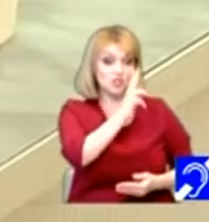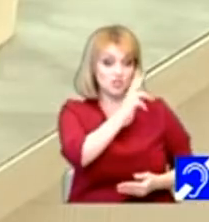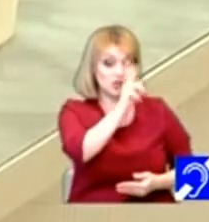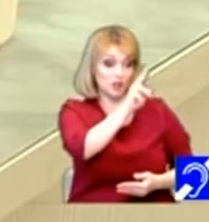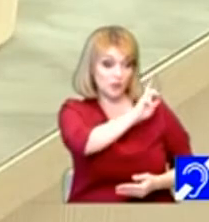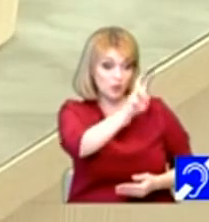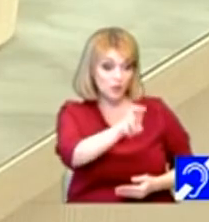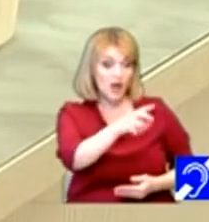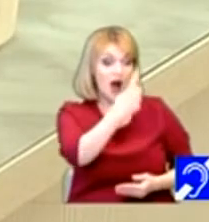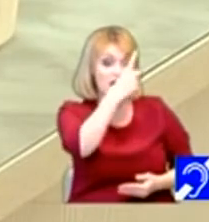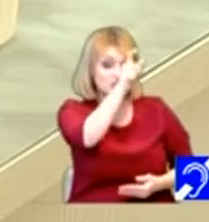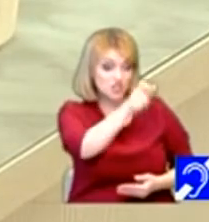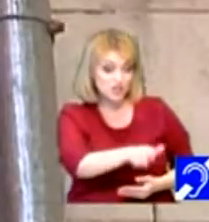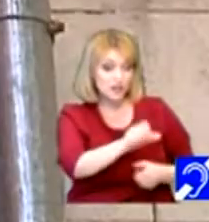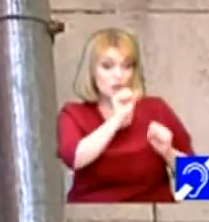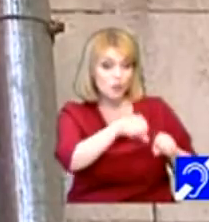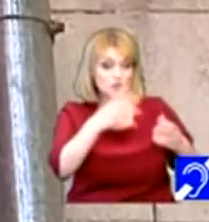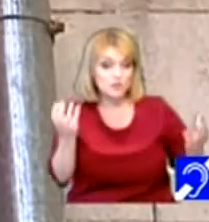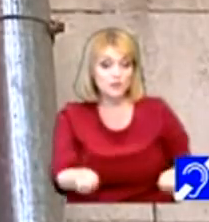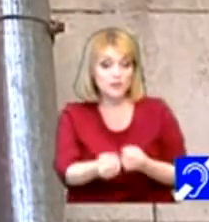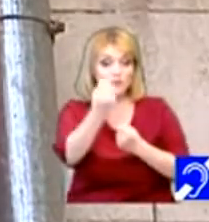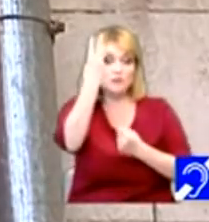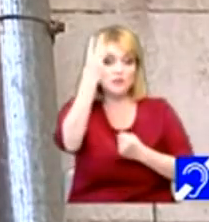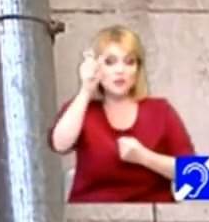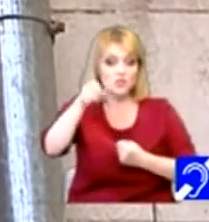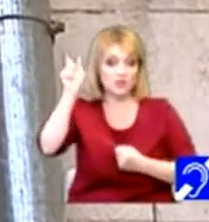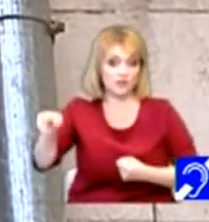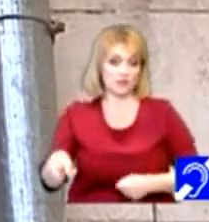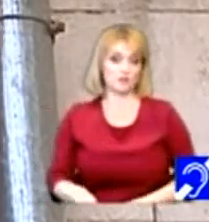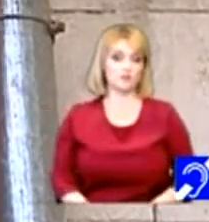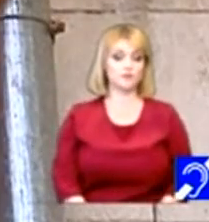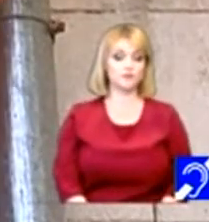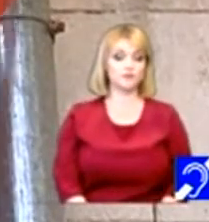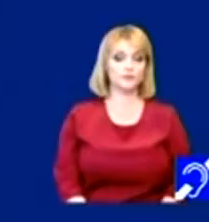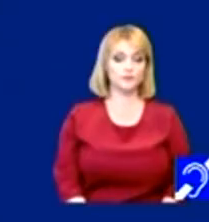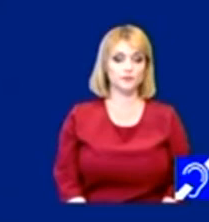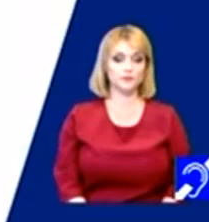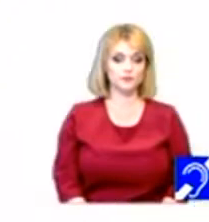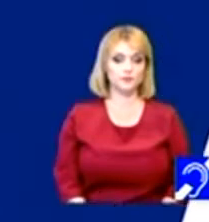o viață pot merge la toate centrele de transfuzie din Republica Moldova.